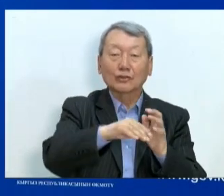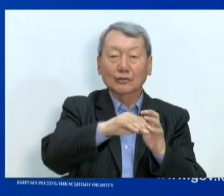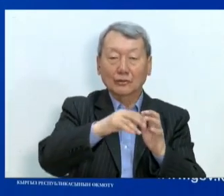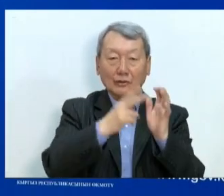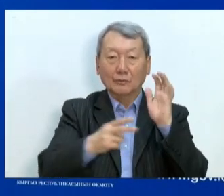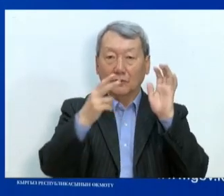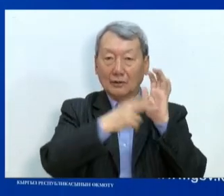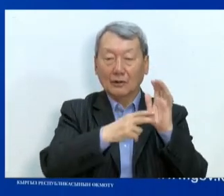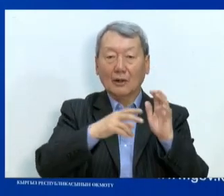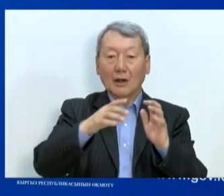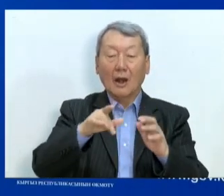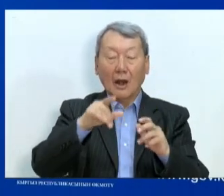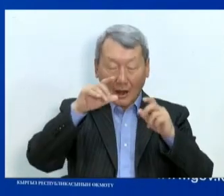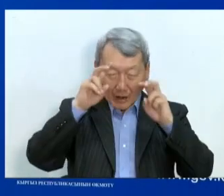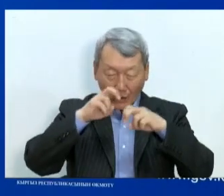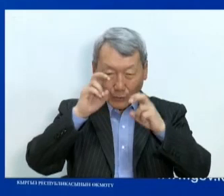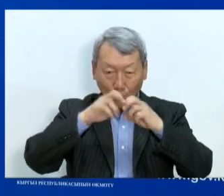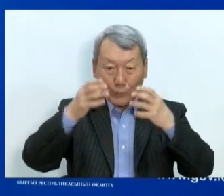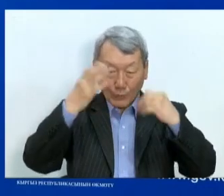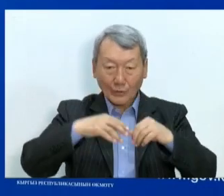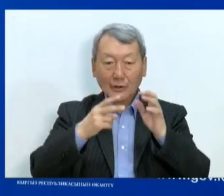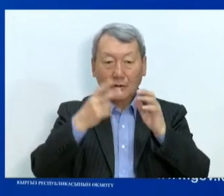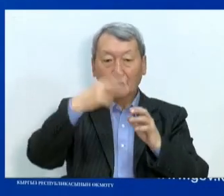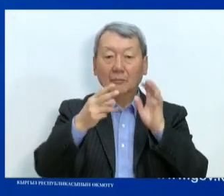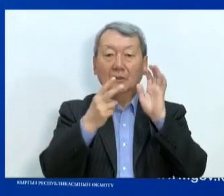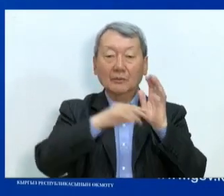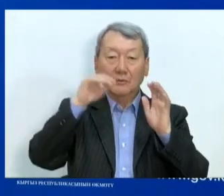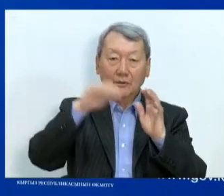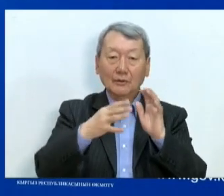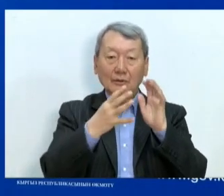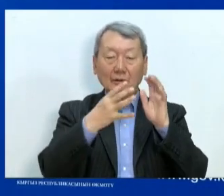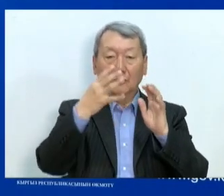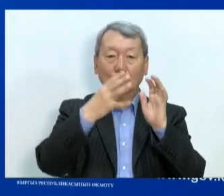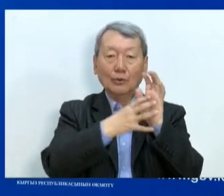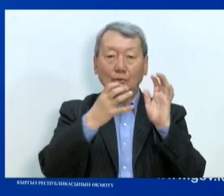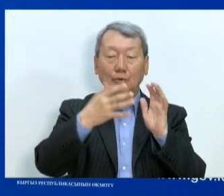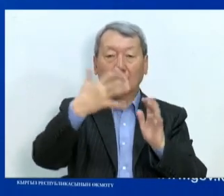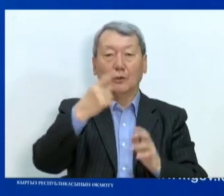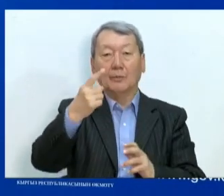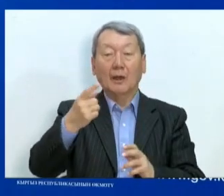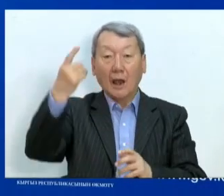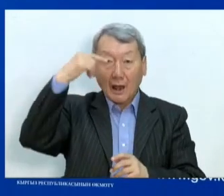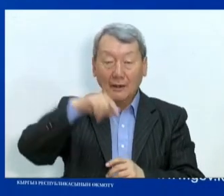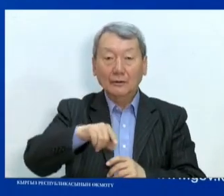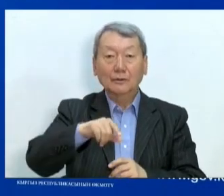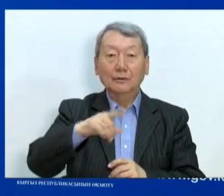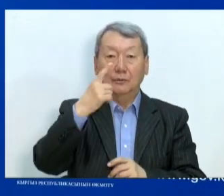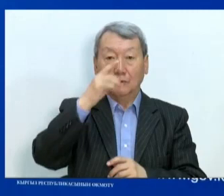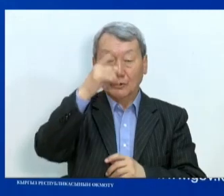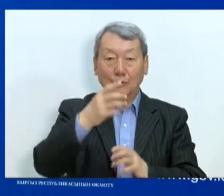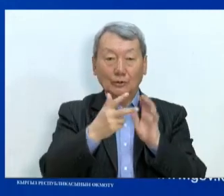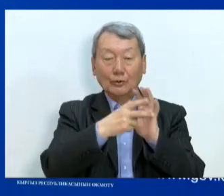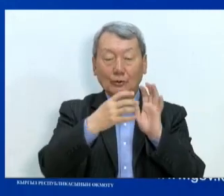29777. Жүргүзүлгөн изилдөөлөрдүн саны 27951. Сутка ичинде